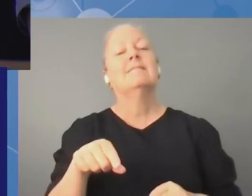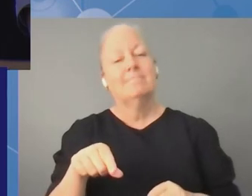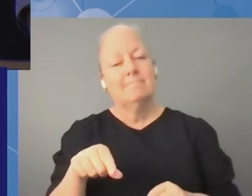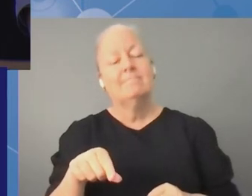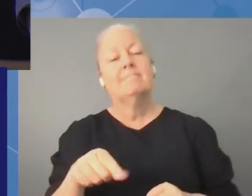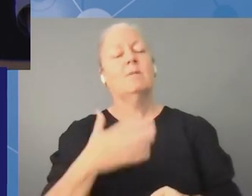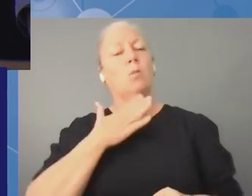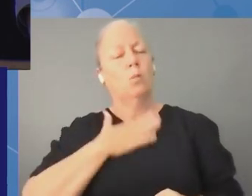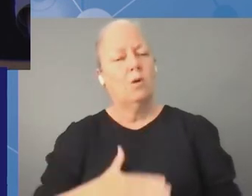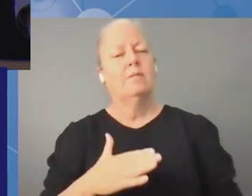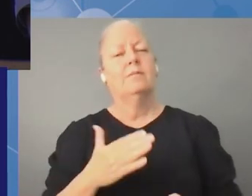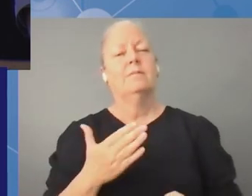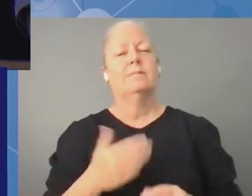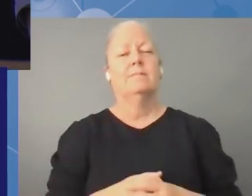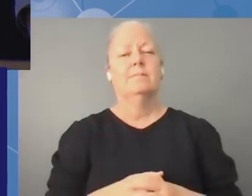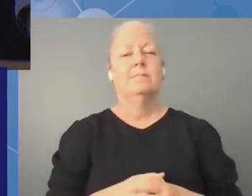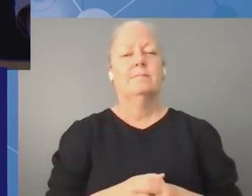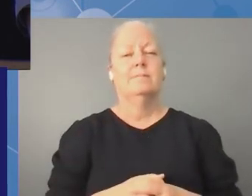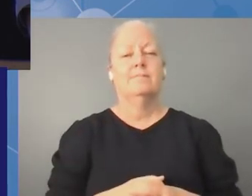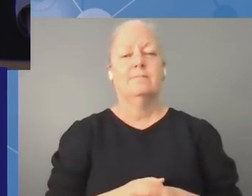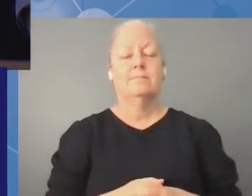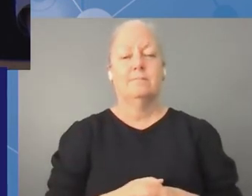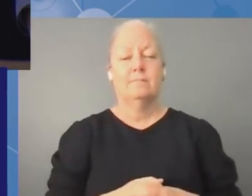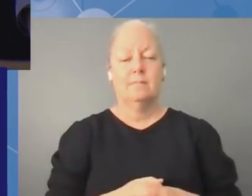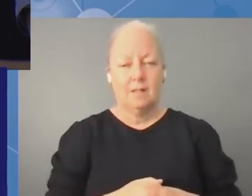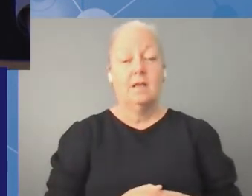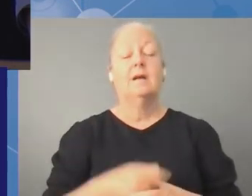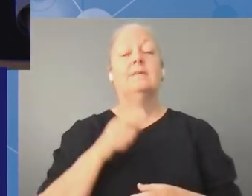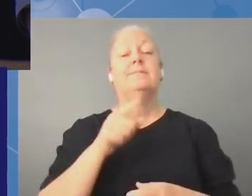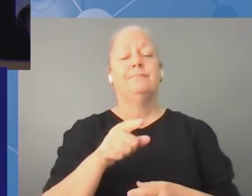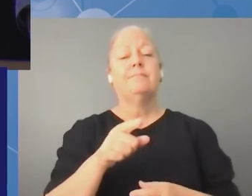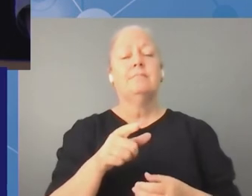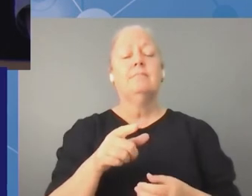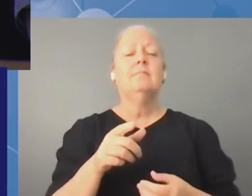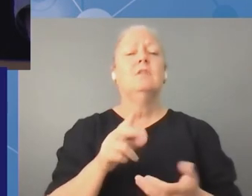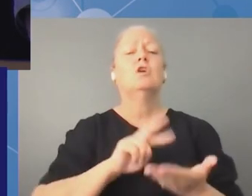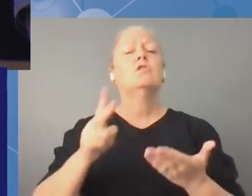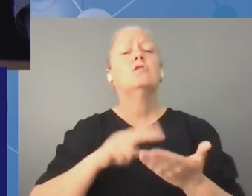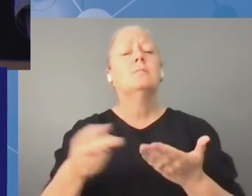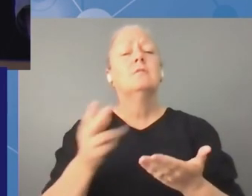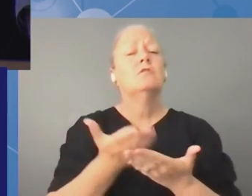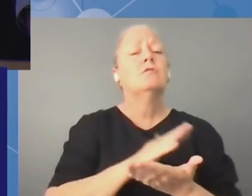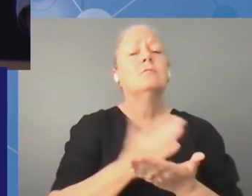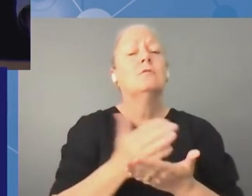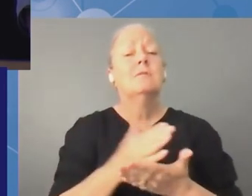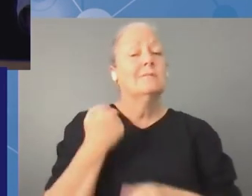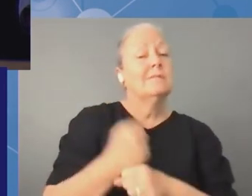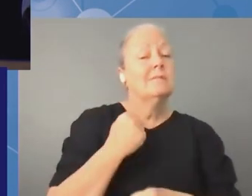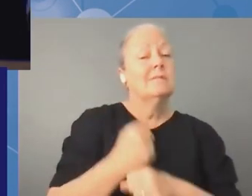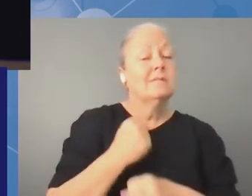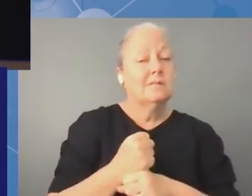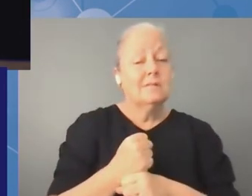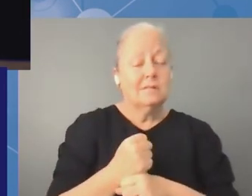كان هناك العديد من البرلمانيين، وأنا أعتقد أنه برأيي مثل هذه الجلسات يجب أن